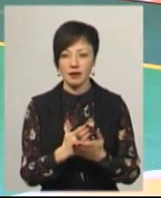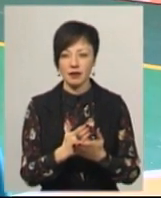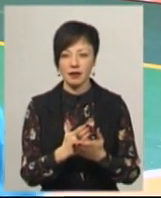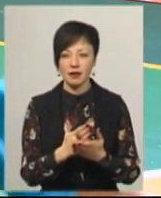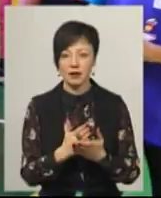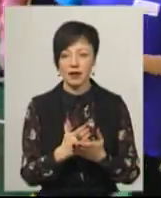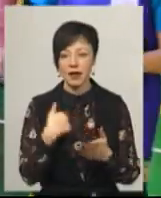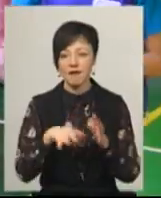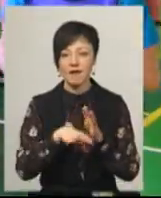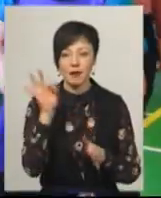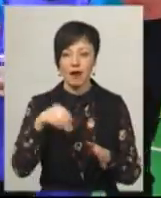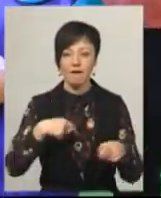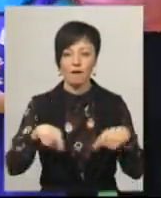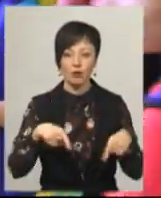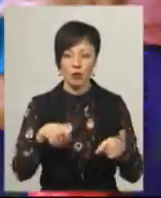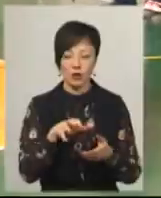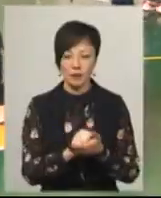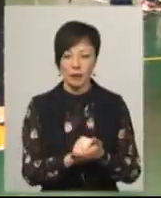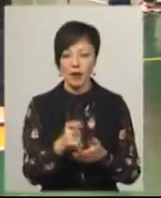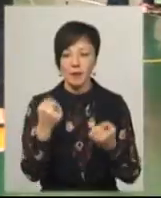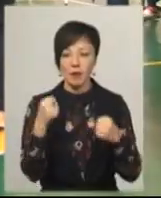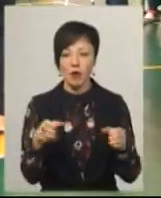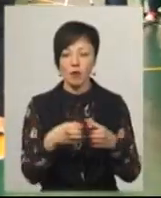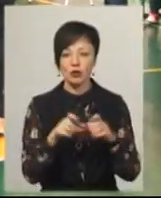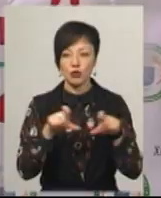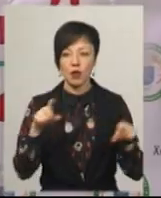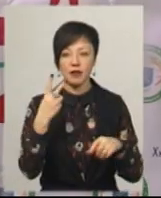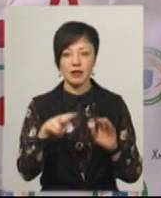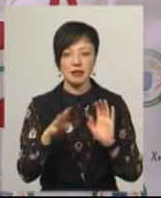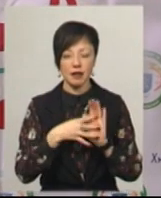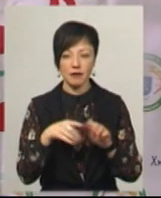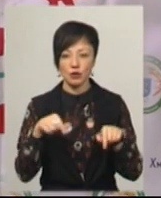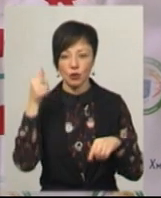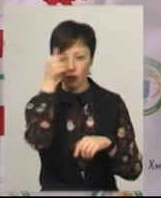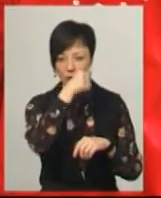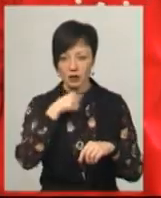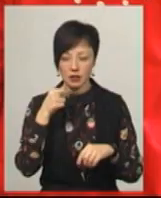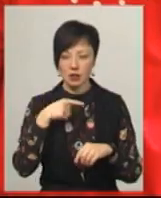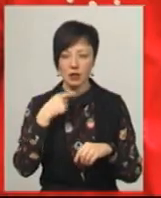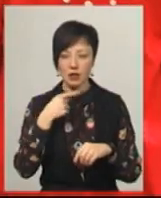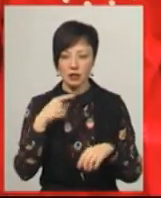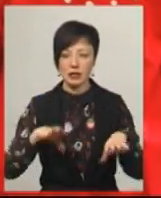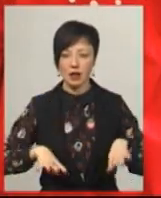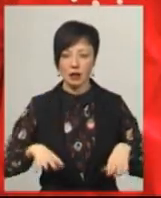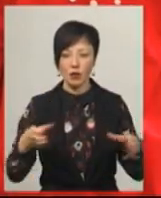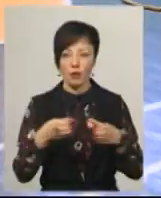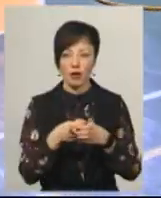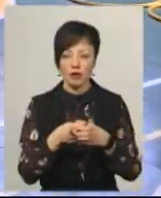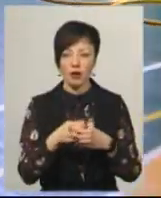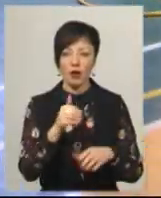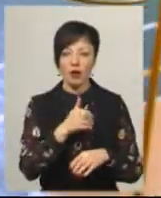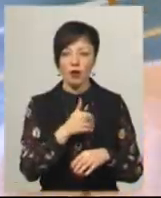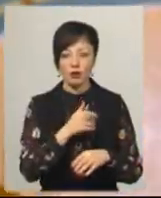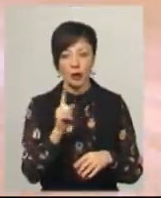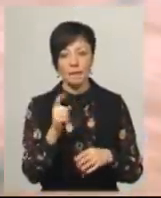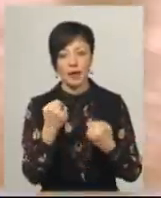Я вибрав футбол. У минулому році перемогу здобула команда школи номер 29. Цьогоріч, каже тренерка команди Іванна Юхим, хоча й